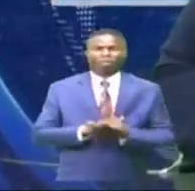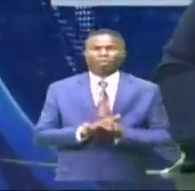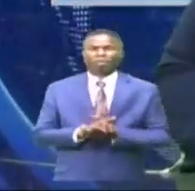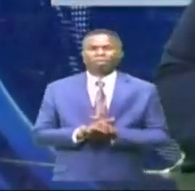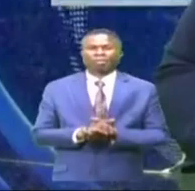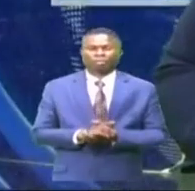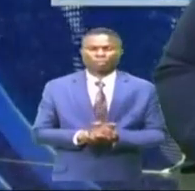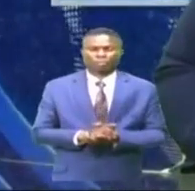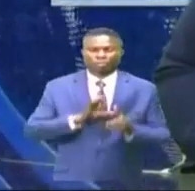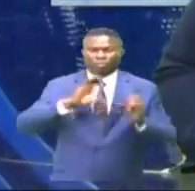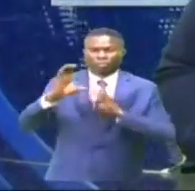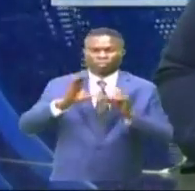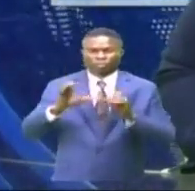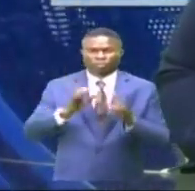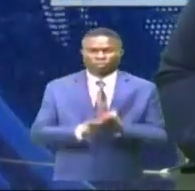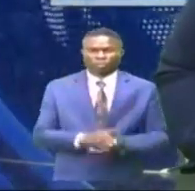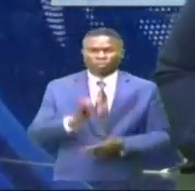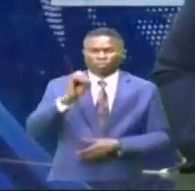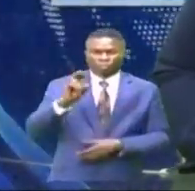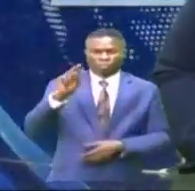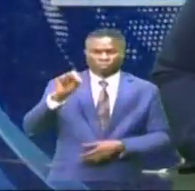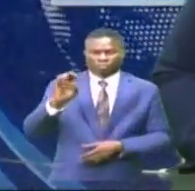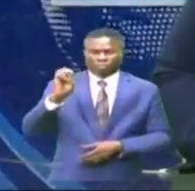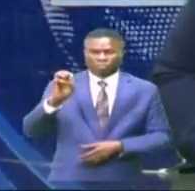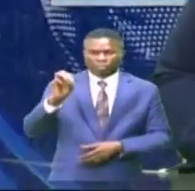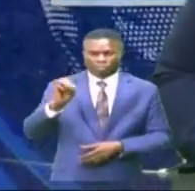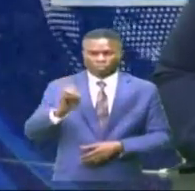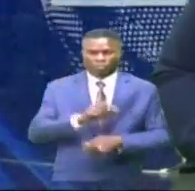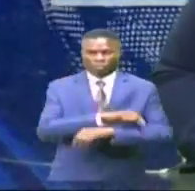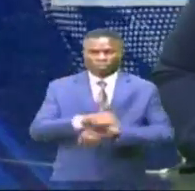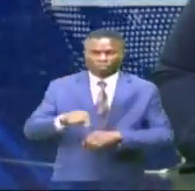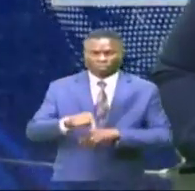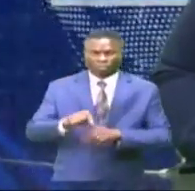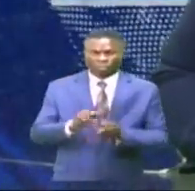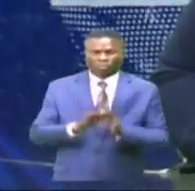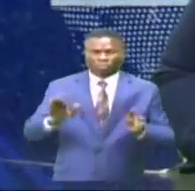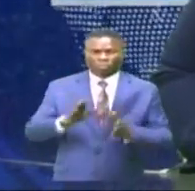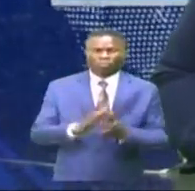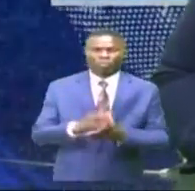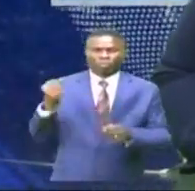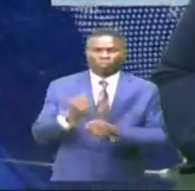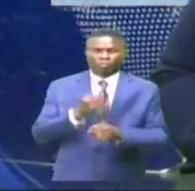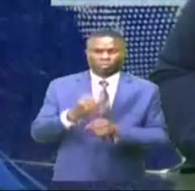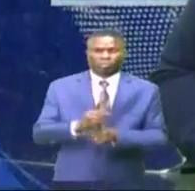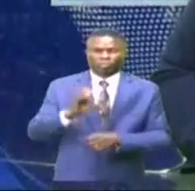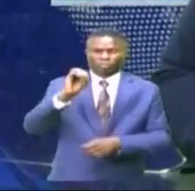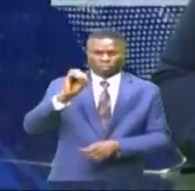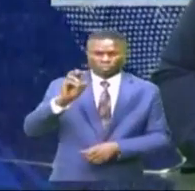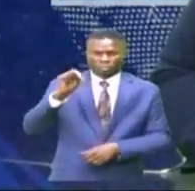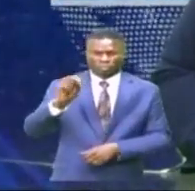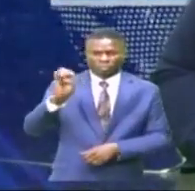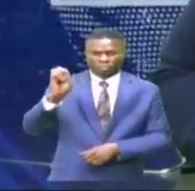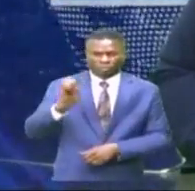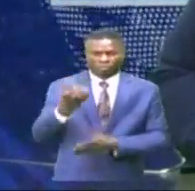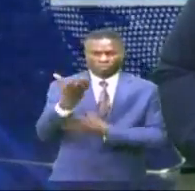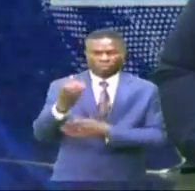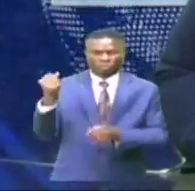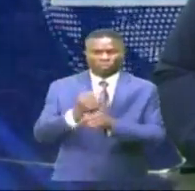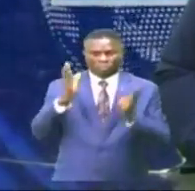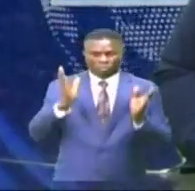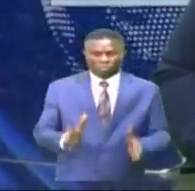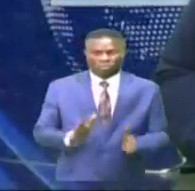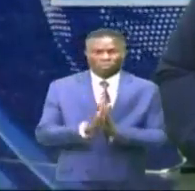et se communiquer de l'ONEM à vendre poursuivre la direction générale de l'Office national de l'Emploi ONEM porte à la connaissance des employeurs